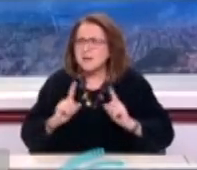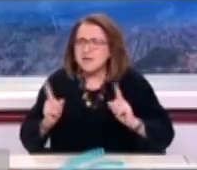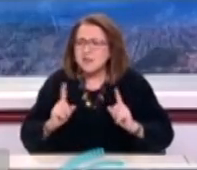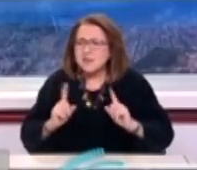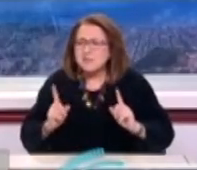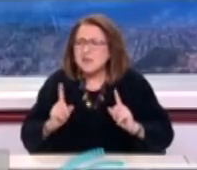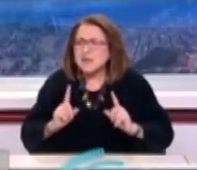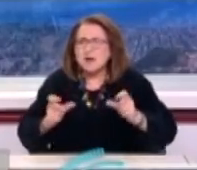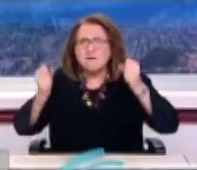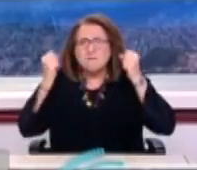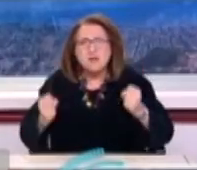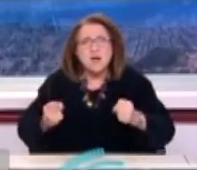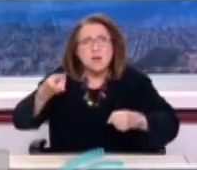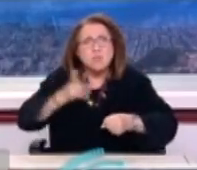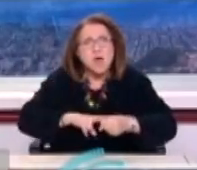συντριπτική της πλειοψηφία.